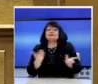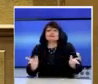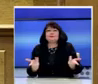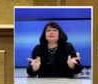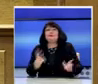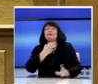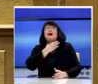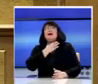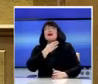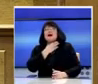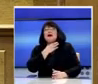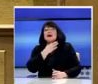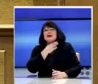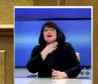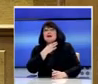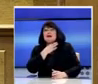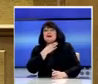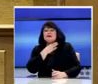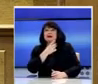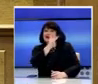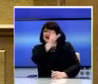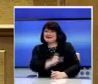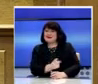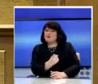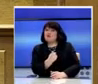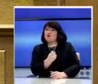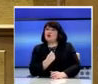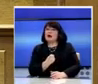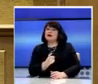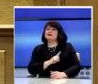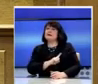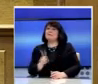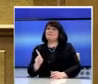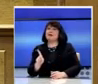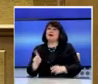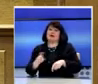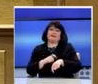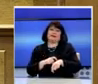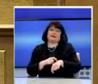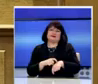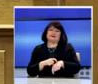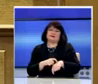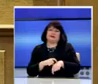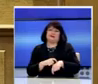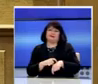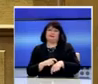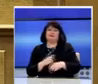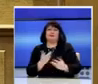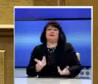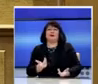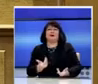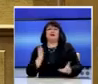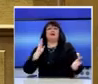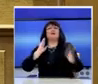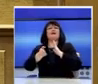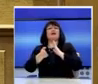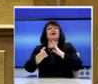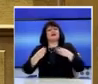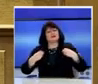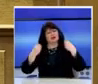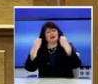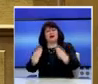συνέστησης της ανάγκης να μην προκαλείται τούτη την ώρα με απευθείας